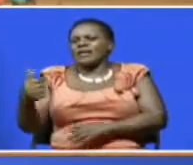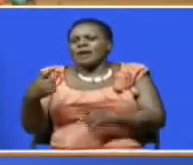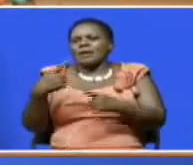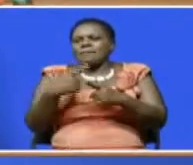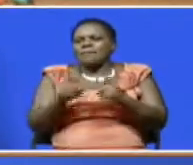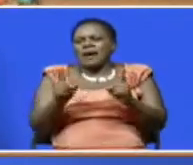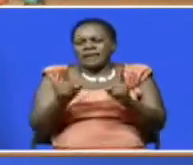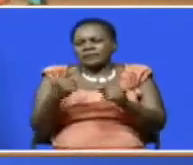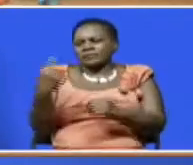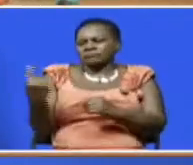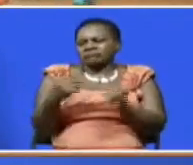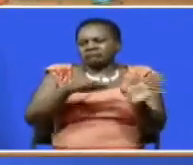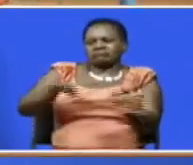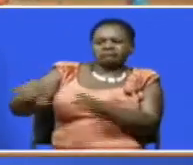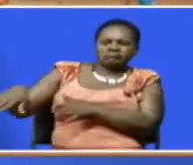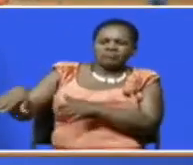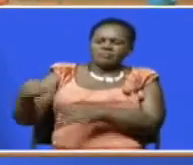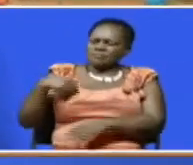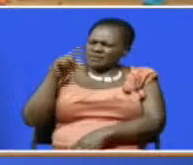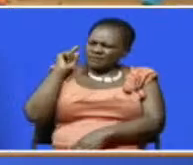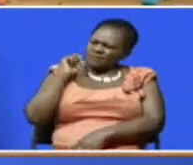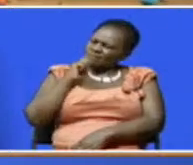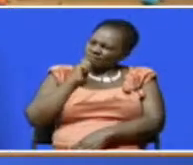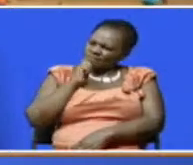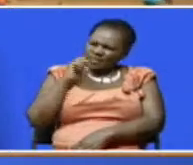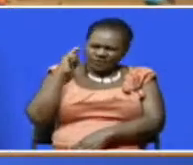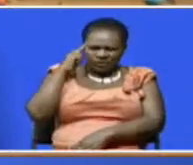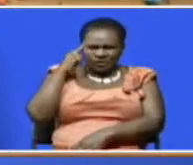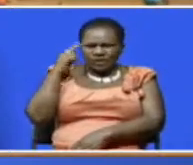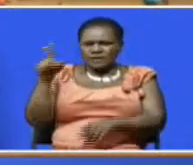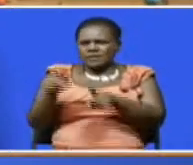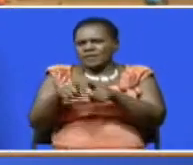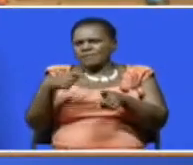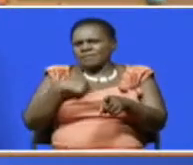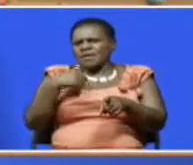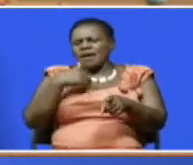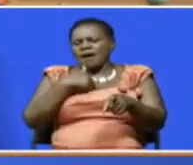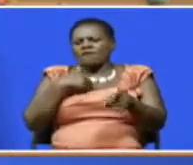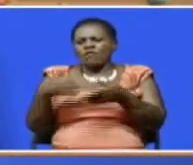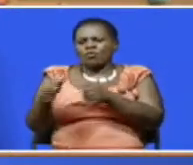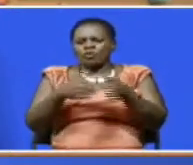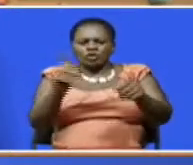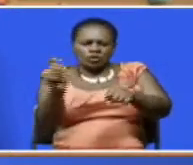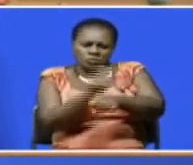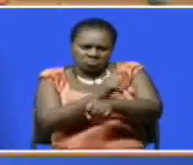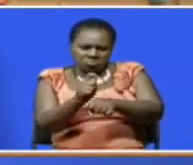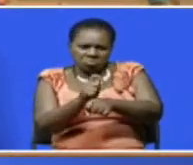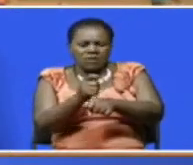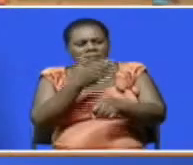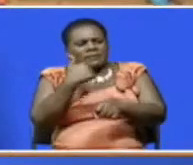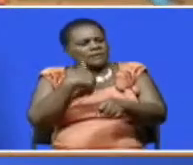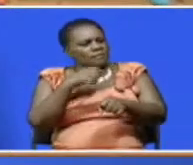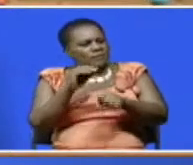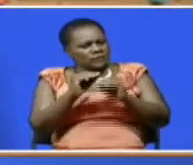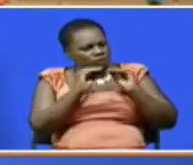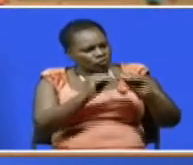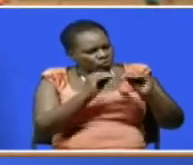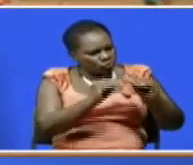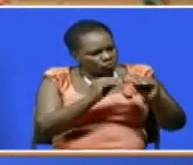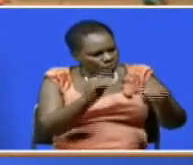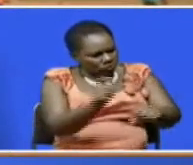anakuwa isolated. Sasa nikaona juu pia mimi niko na hiyo opportunity ya kumtrain, nikaona acha nikaange na